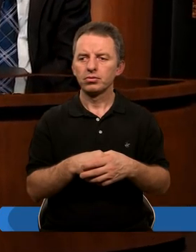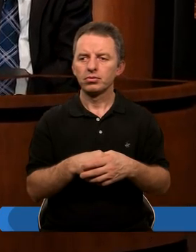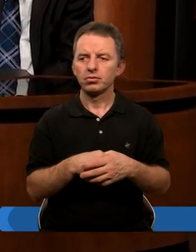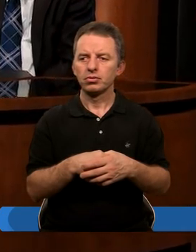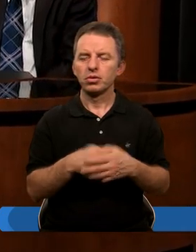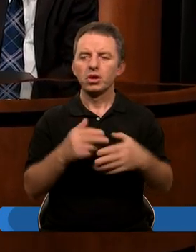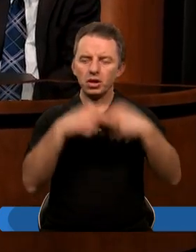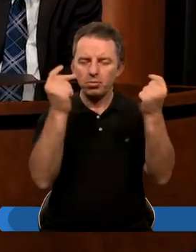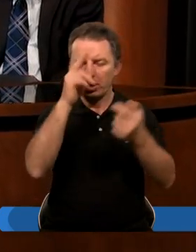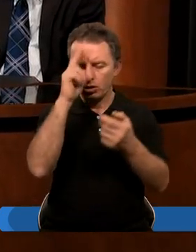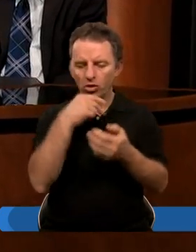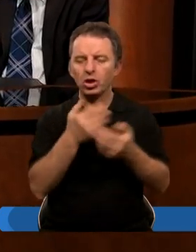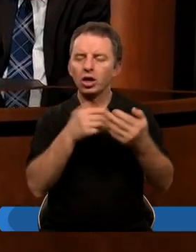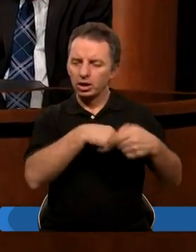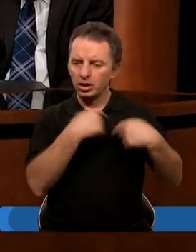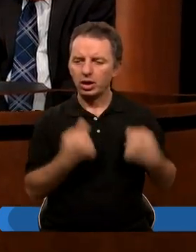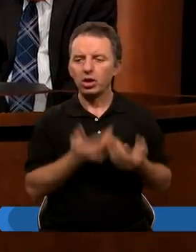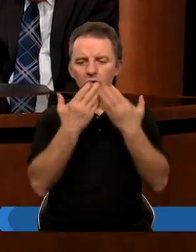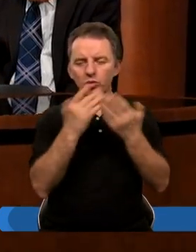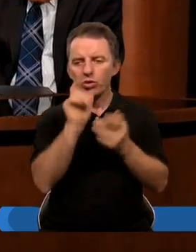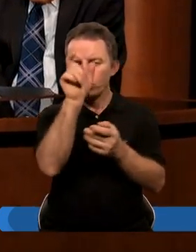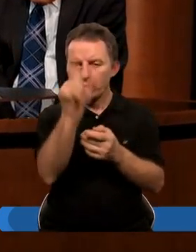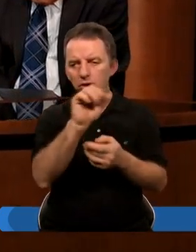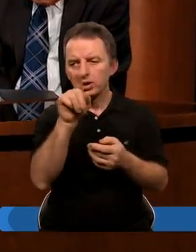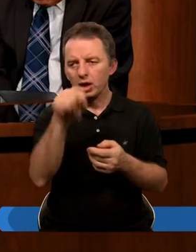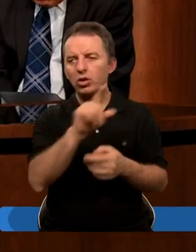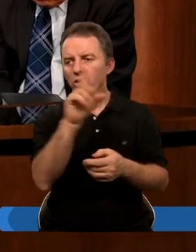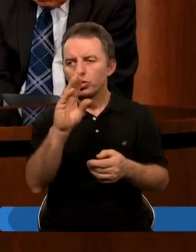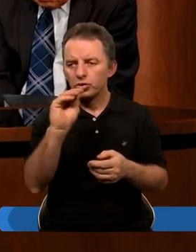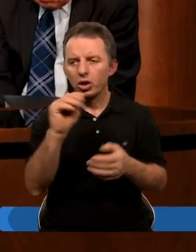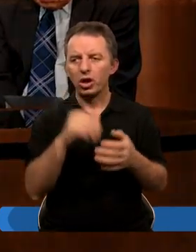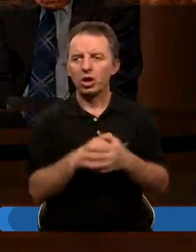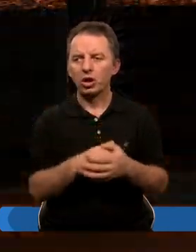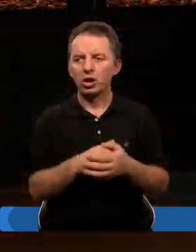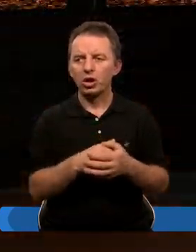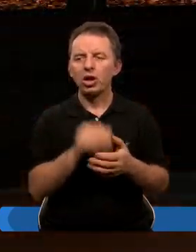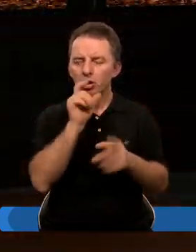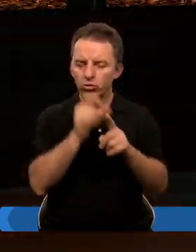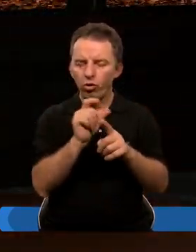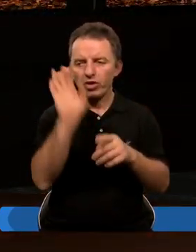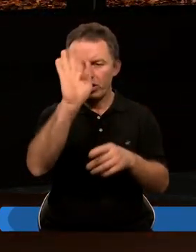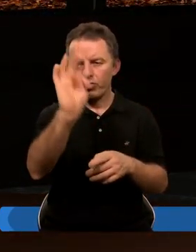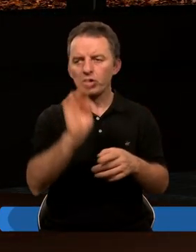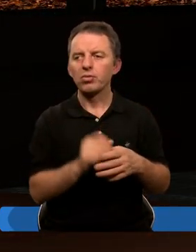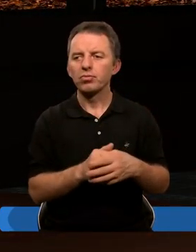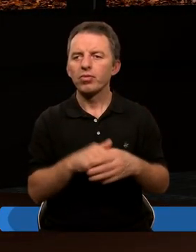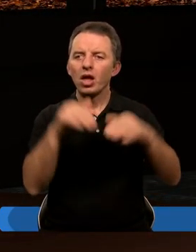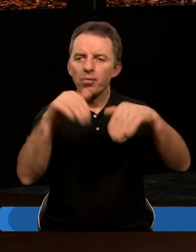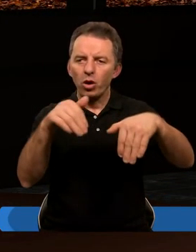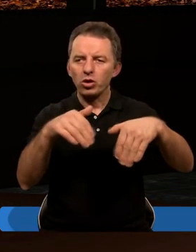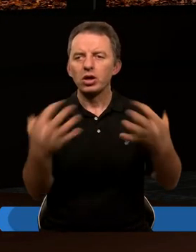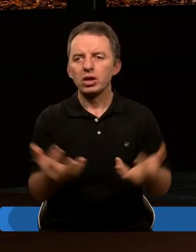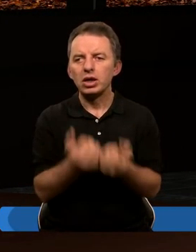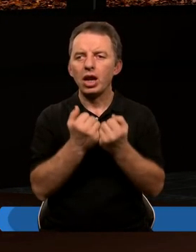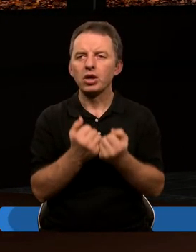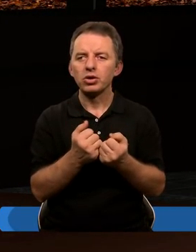Niebieński Ojcze, serdecznie dziękujemy Tobie za to, że w Słowie Twoim możemy